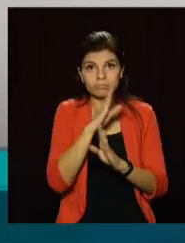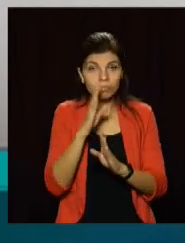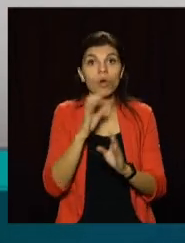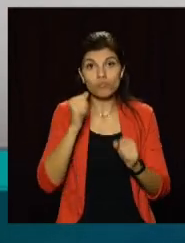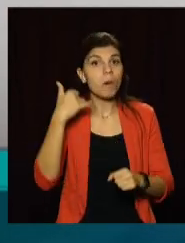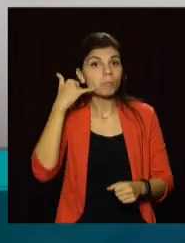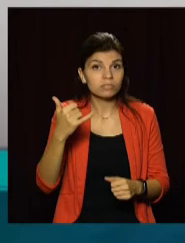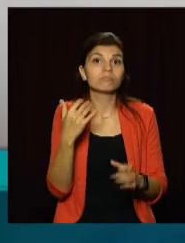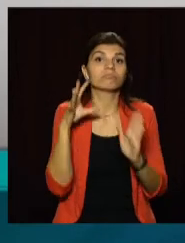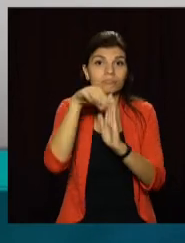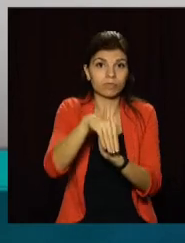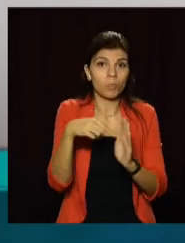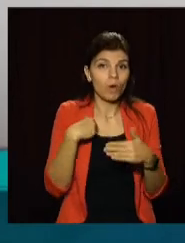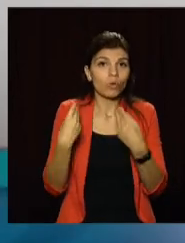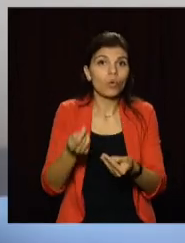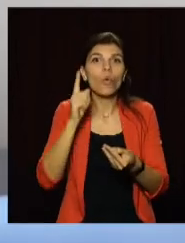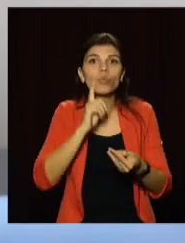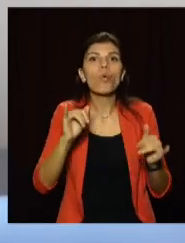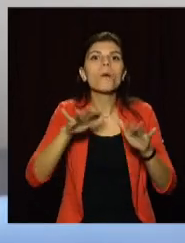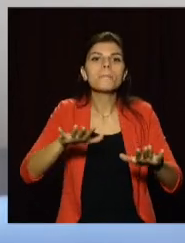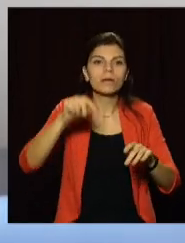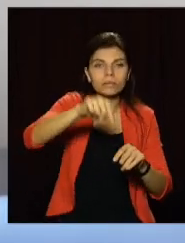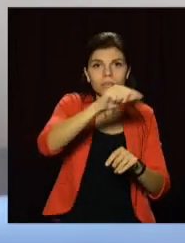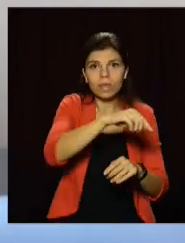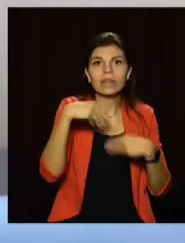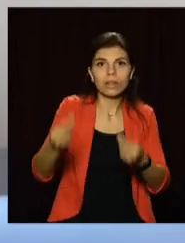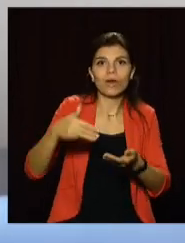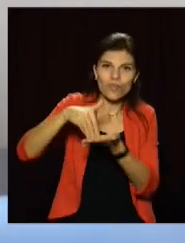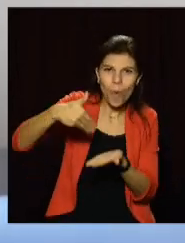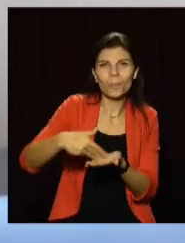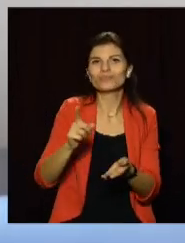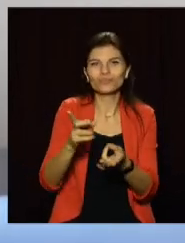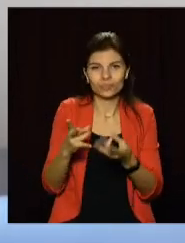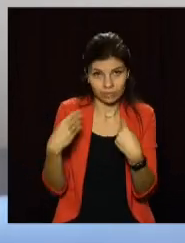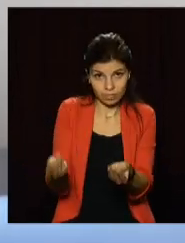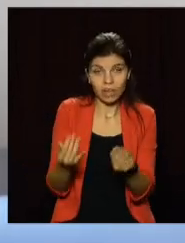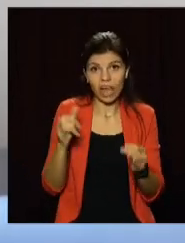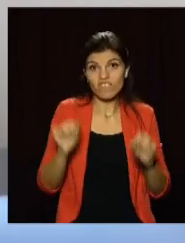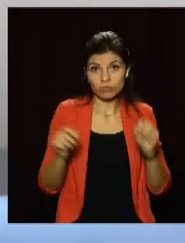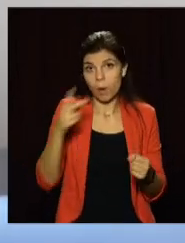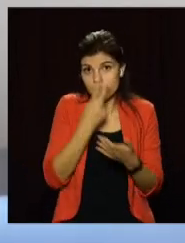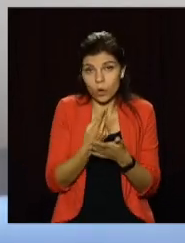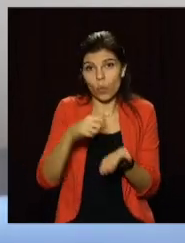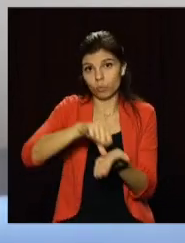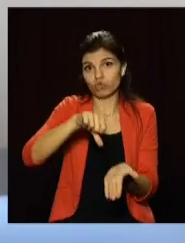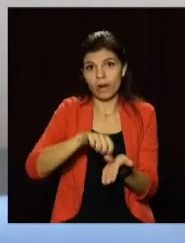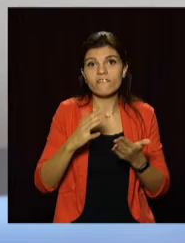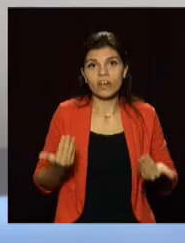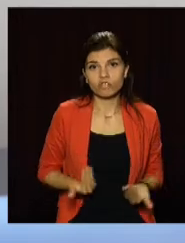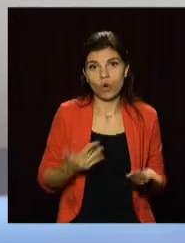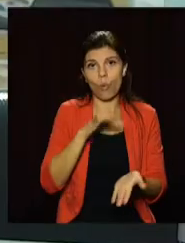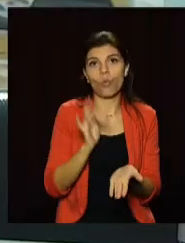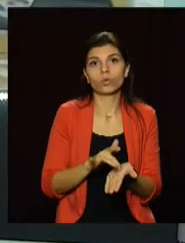позвонить, приобщаться. Мы предоставим удобную ему локацию, предоставим инструменты и возможность проявить себя и поучаствовать в жизни